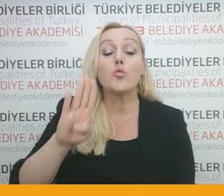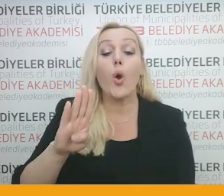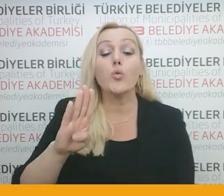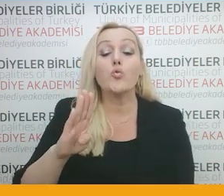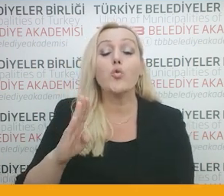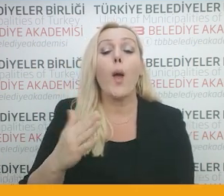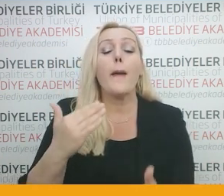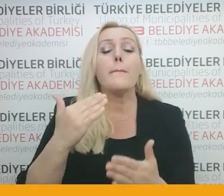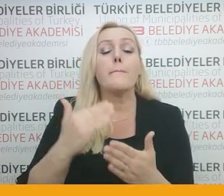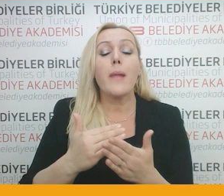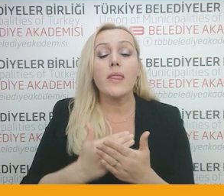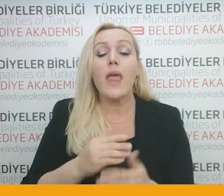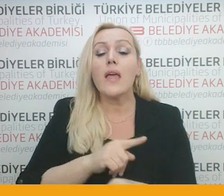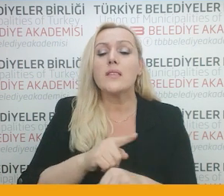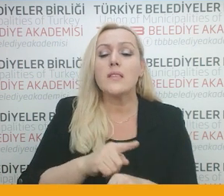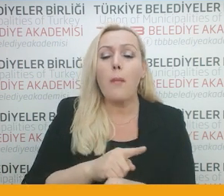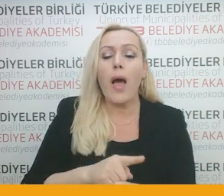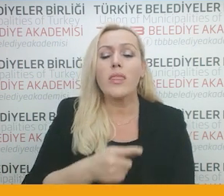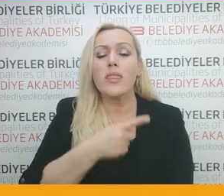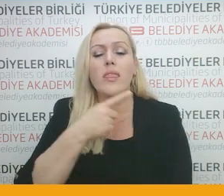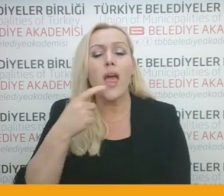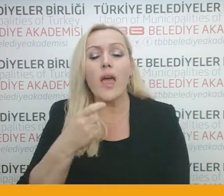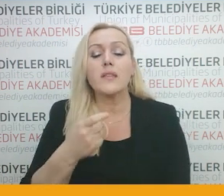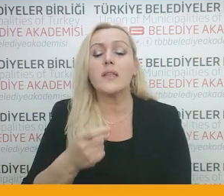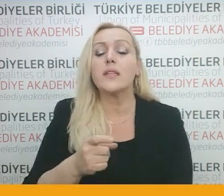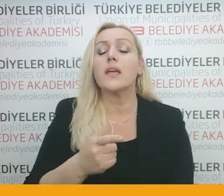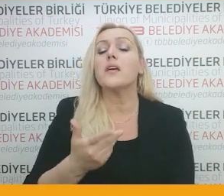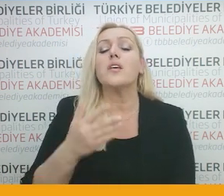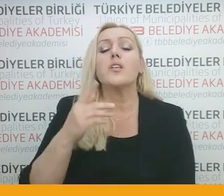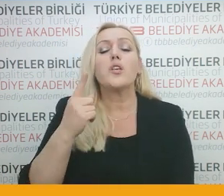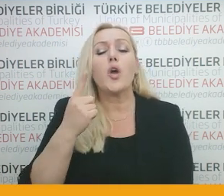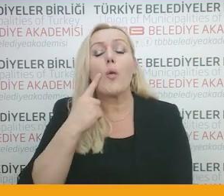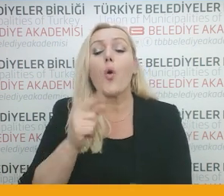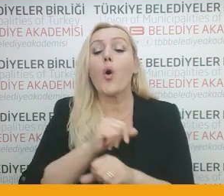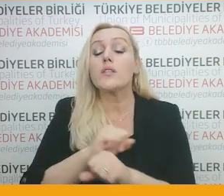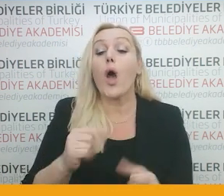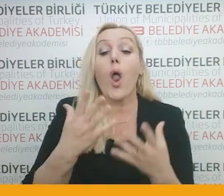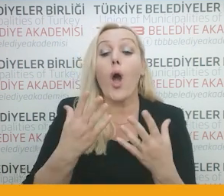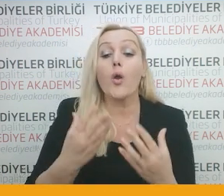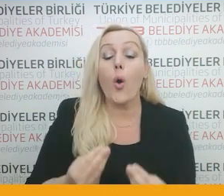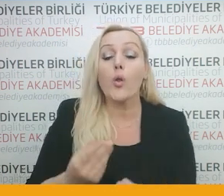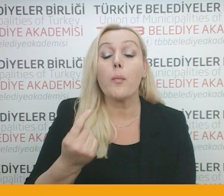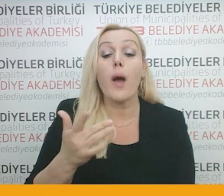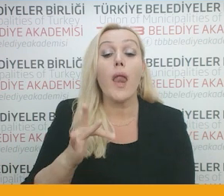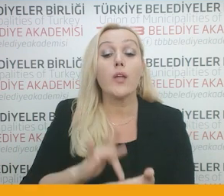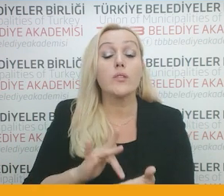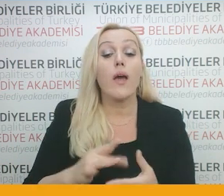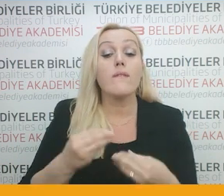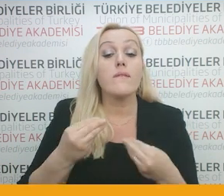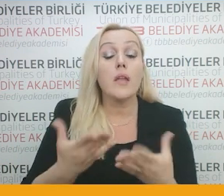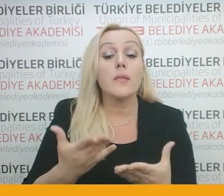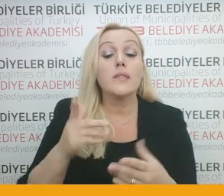aşımını düzenliyor arkadaşlar. Kamu zararının meydana geldiği ve bu kanunda belirtilen para cezalarının verilmesini gerektiren